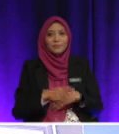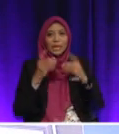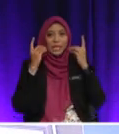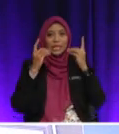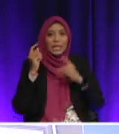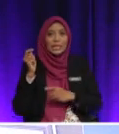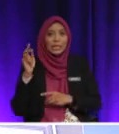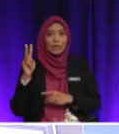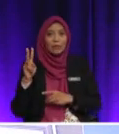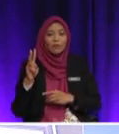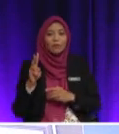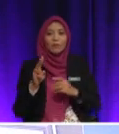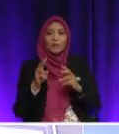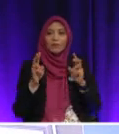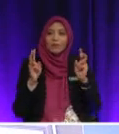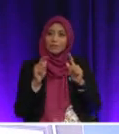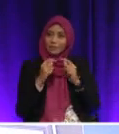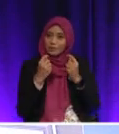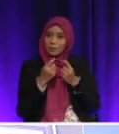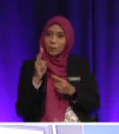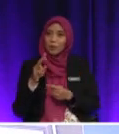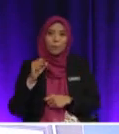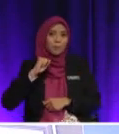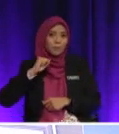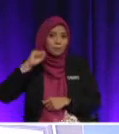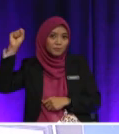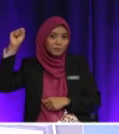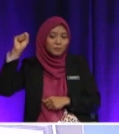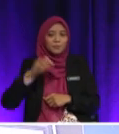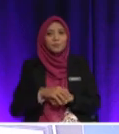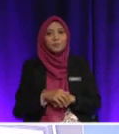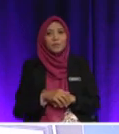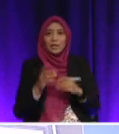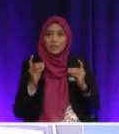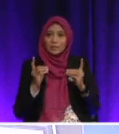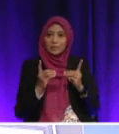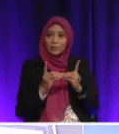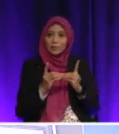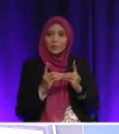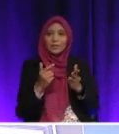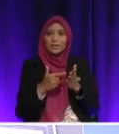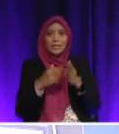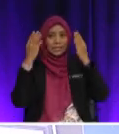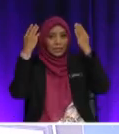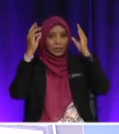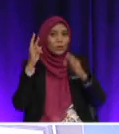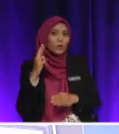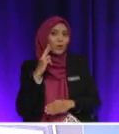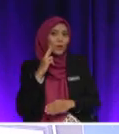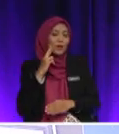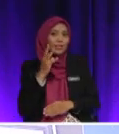mata pelajaran sejarah usaha ke arah kemerdekaan pendidikan dan politik masih lagi bersama dengan saya Yuyu dan juga rohani